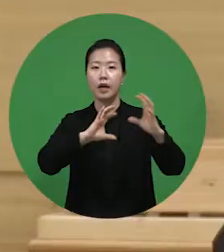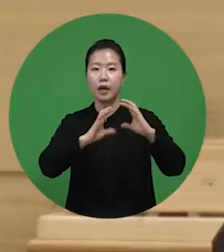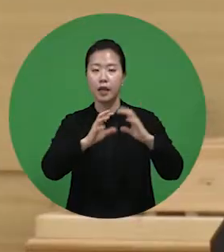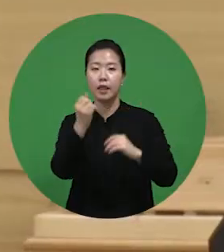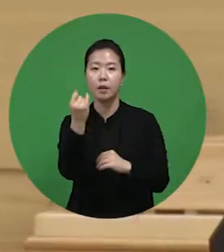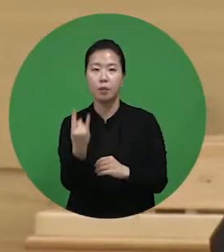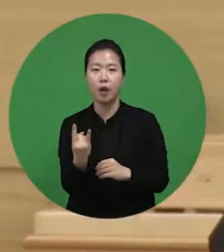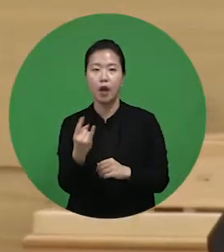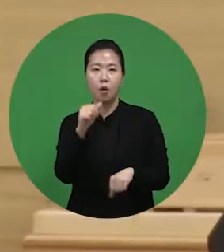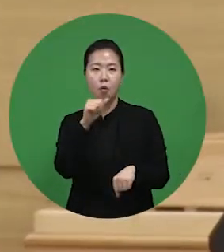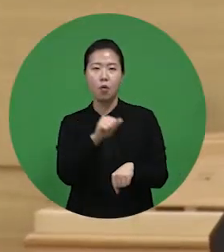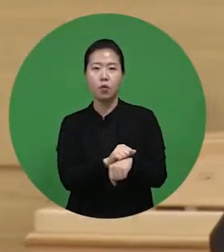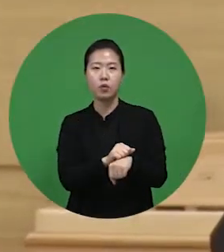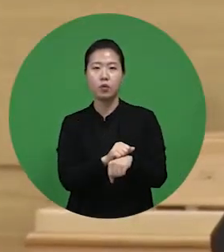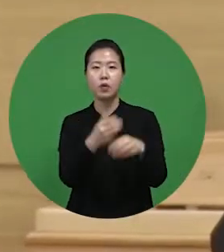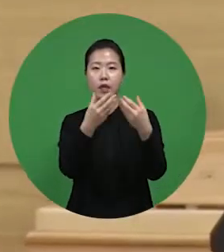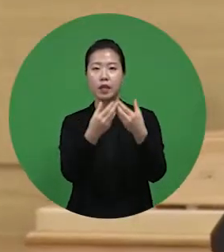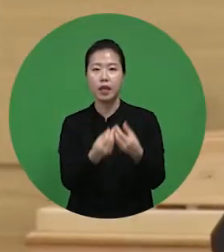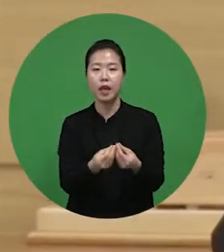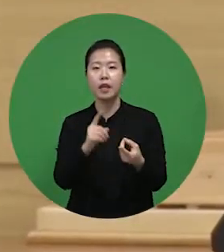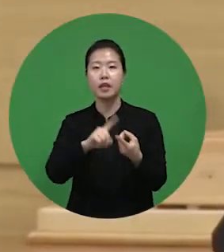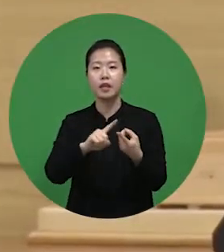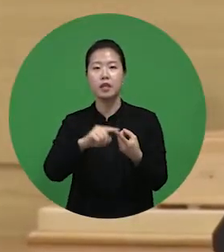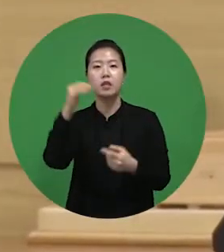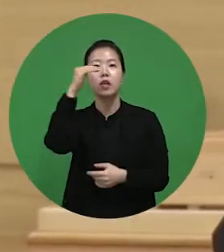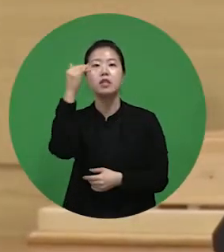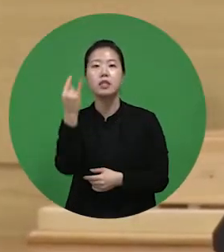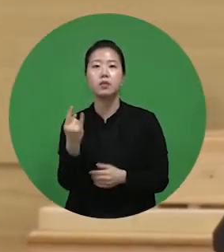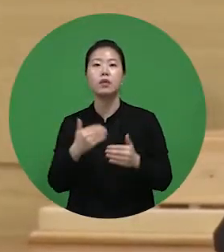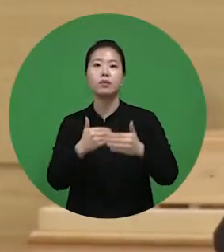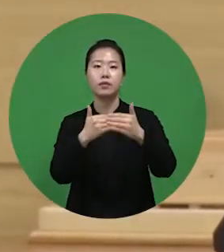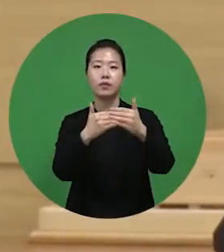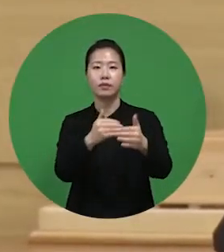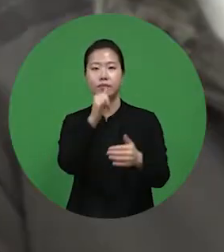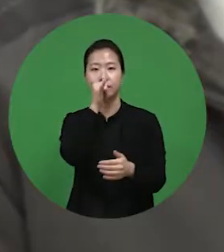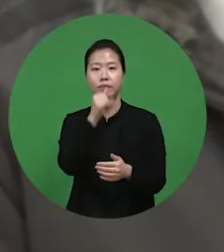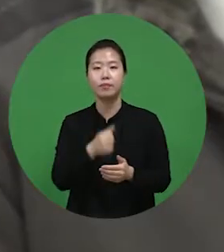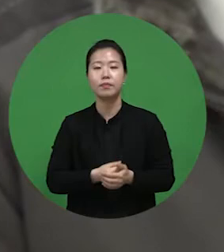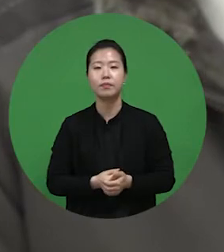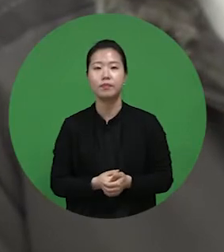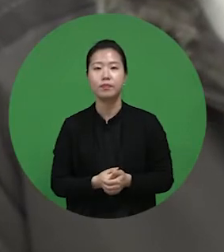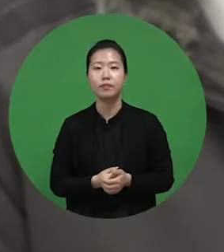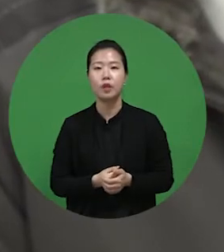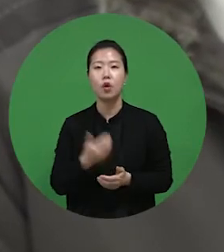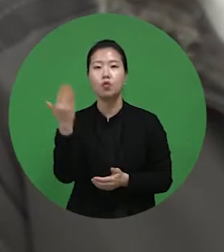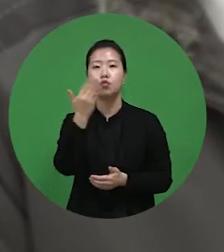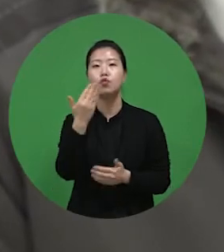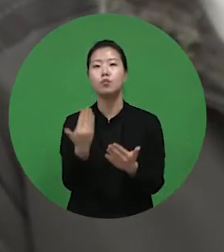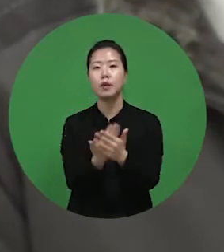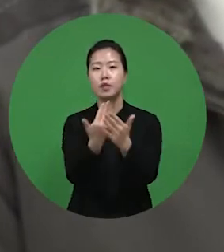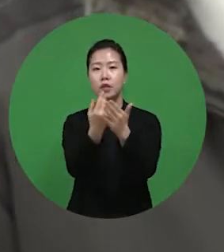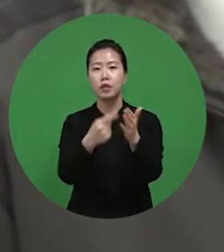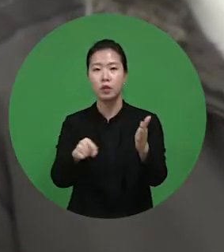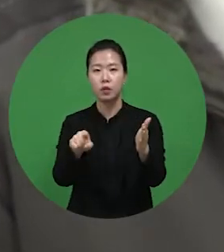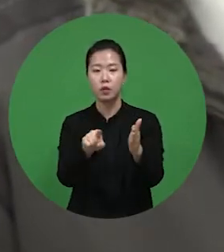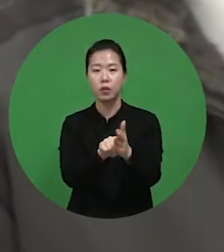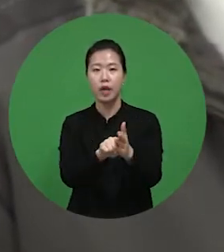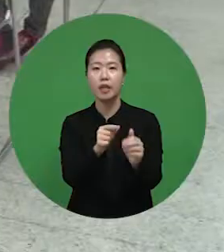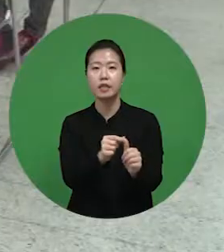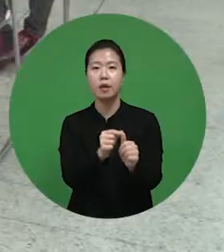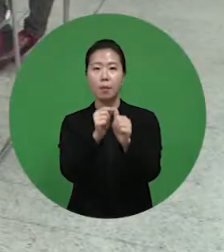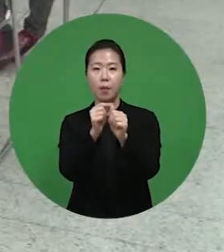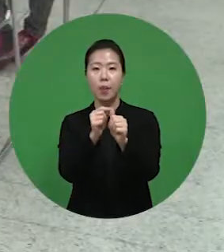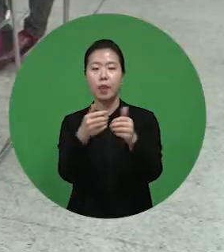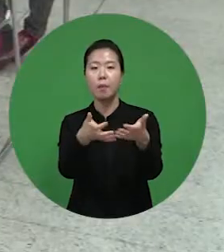아니라 간담회와 우수활동 사례 전시회 등도 진행하고 있는데요. 구정 발전을